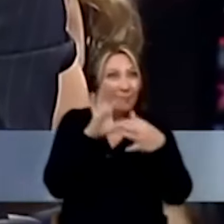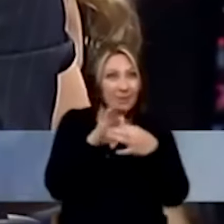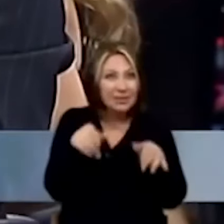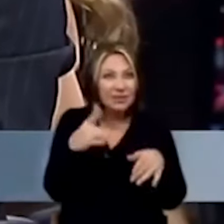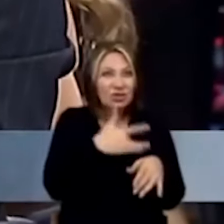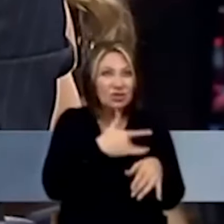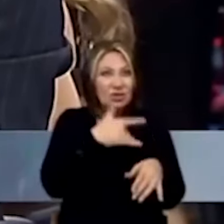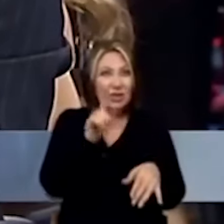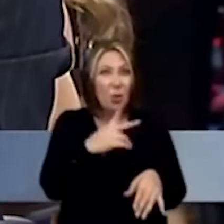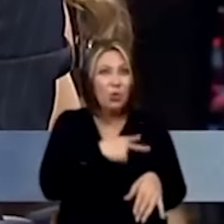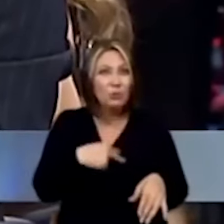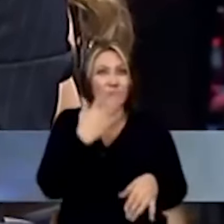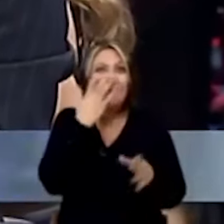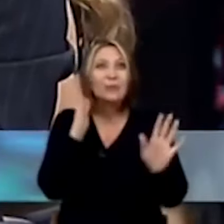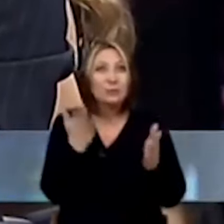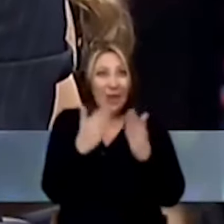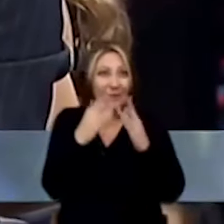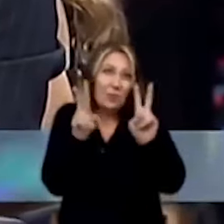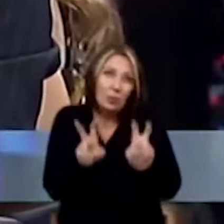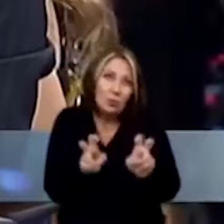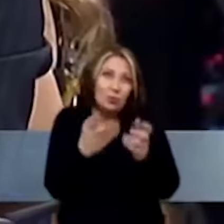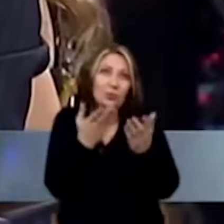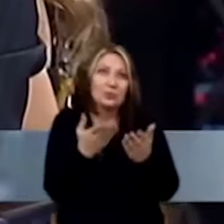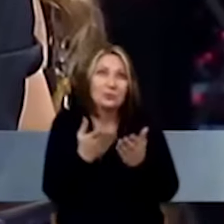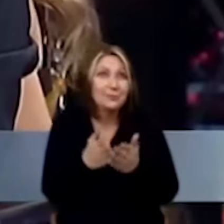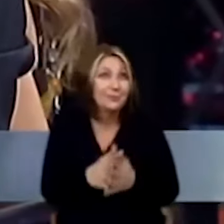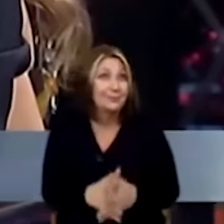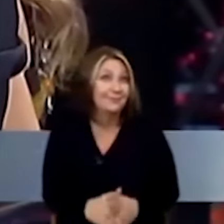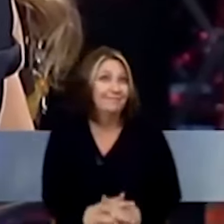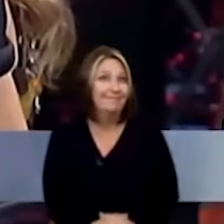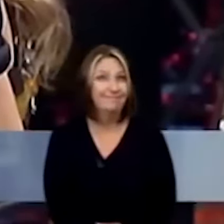bağlandınız. Ayrıca da otobüs beklemiyorsunuz. Evinizdesiniz.